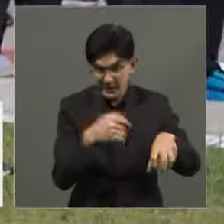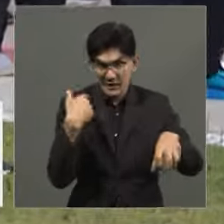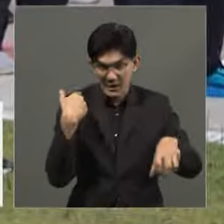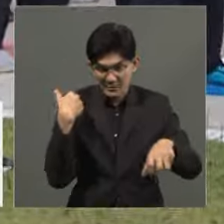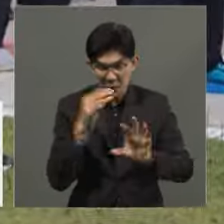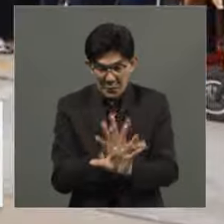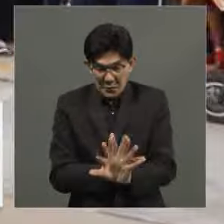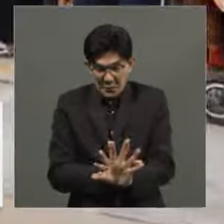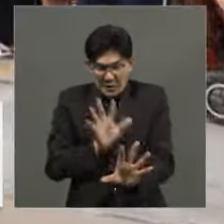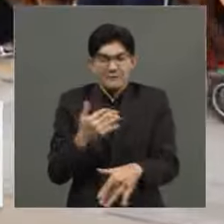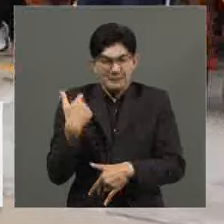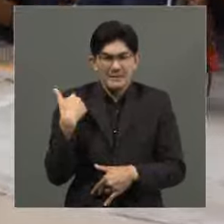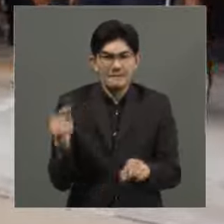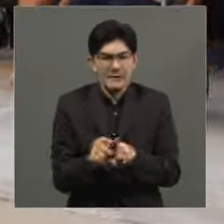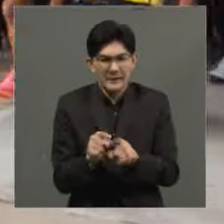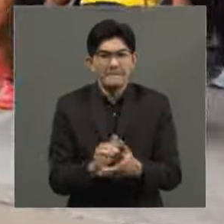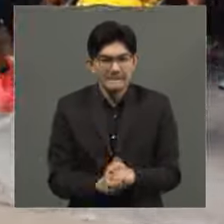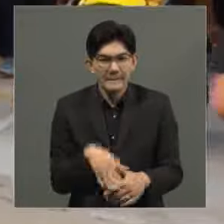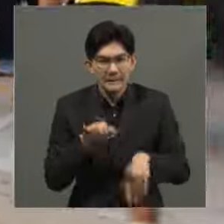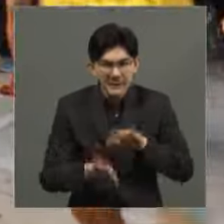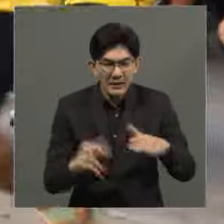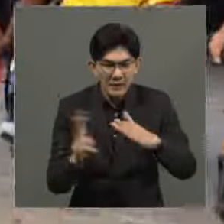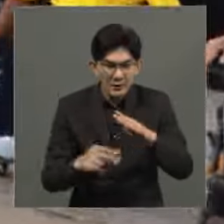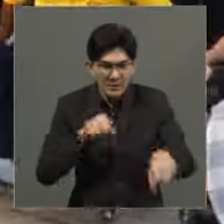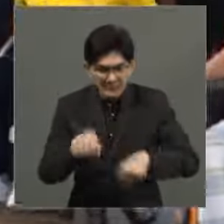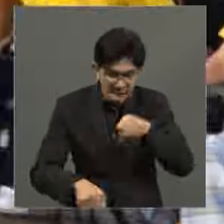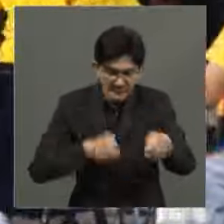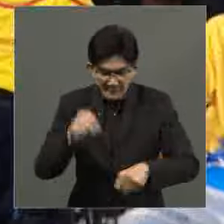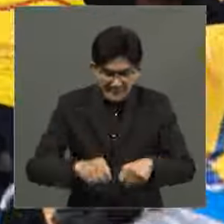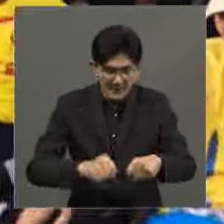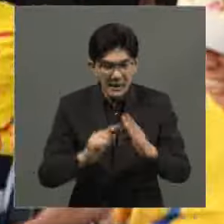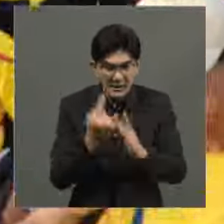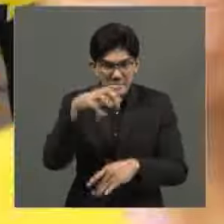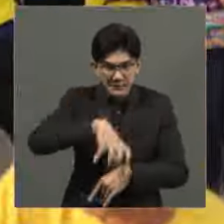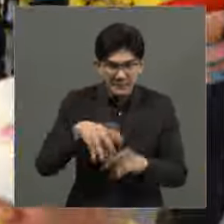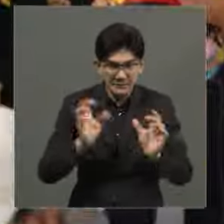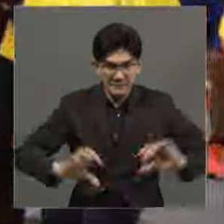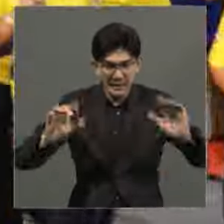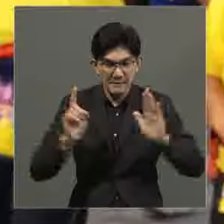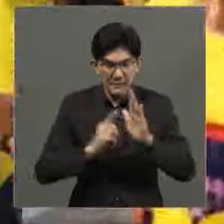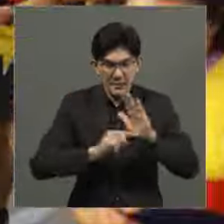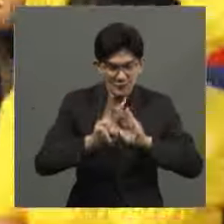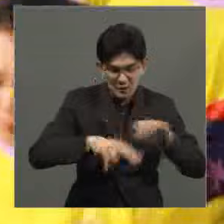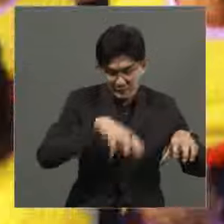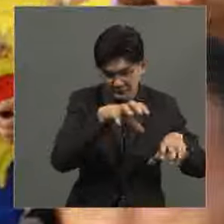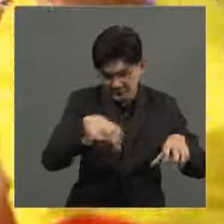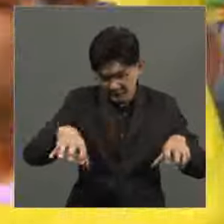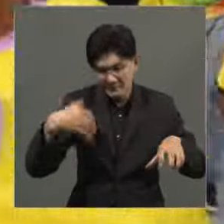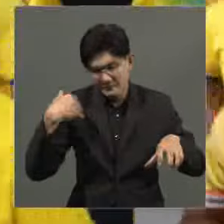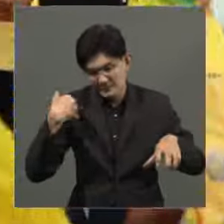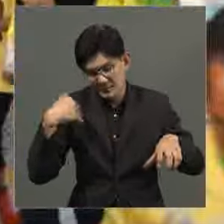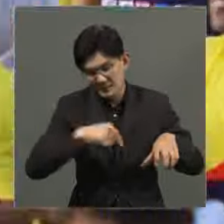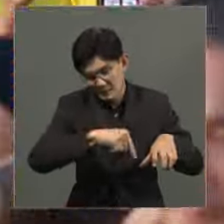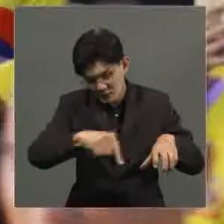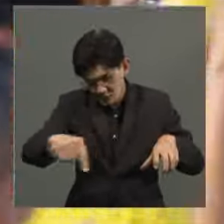คึกคักไม่แพ้กันทีเดียวค่ะเส้นทางเดินวิ่งปั่นก็เริ่มจากศาลากลางจังหวัดแห่งที่ 2ไปตามถนนศูนย์ราชการแล้ว